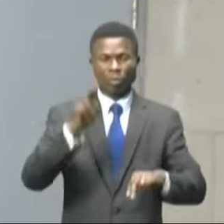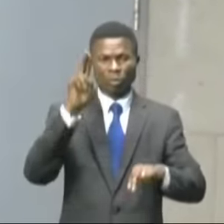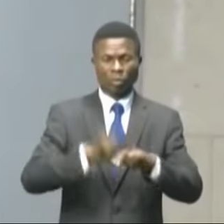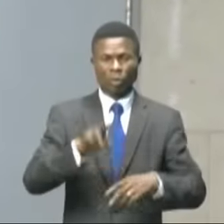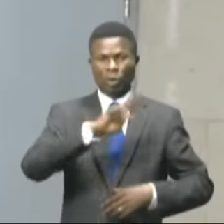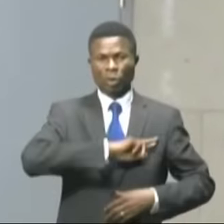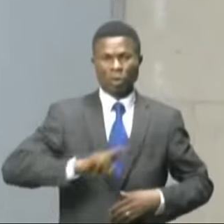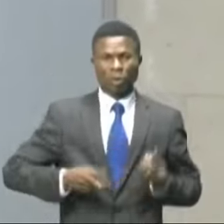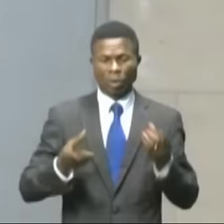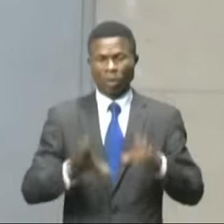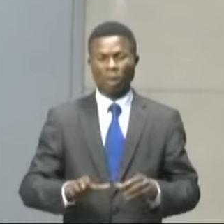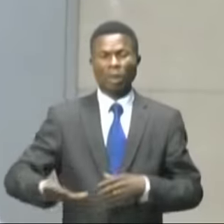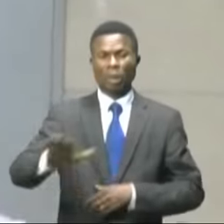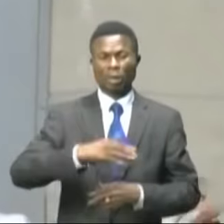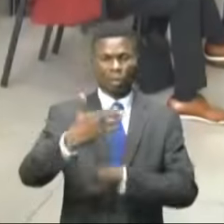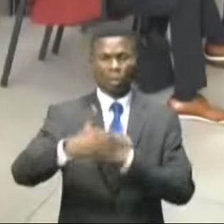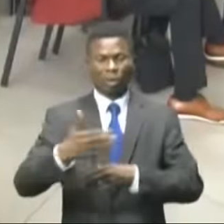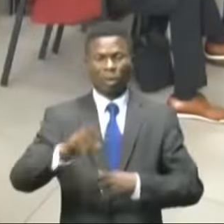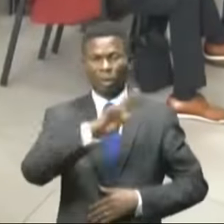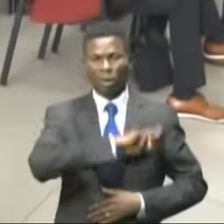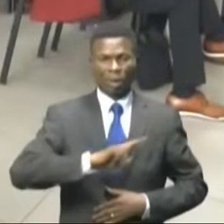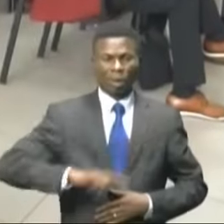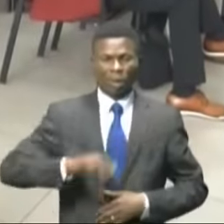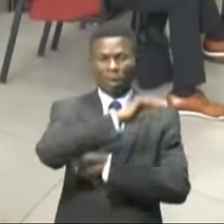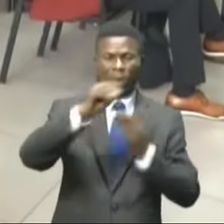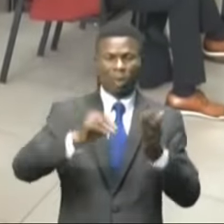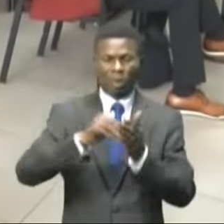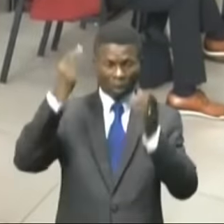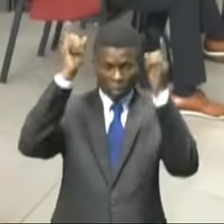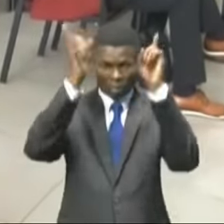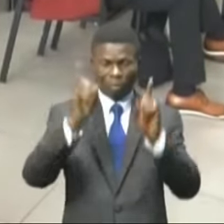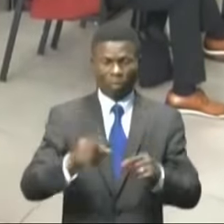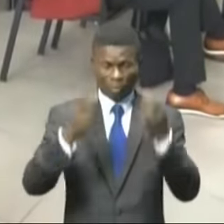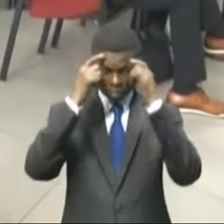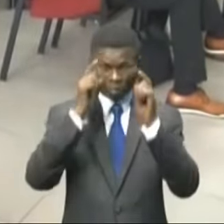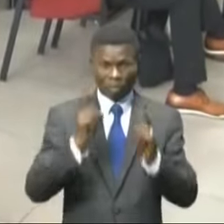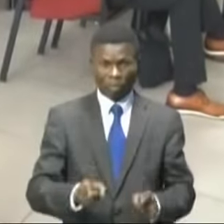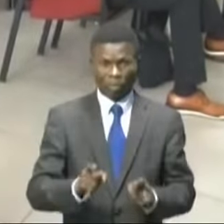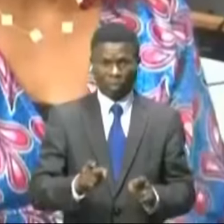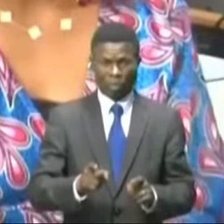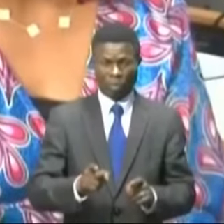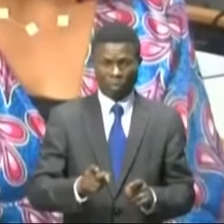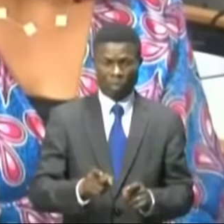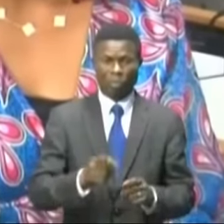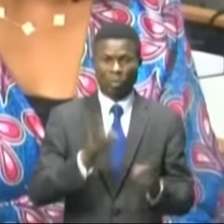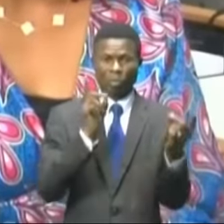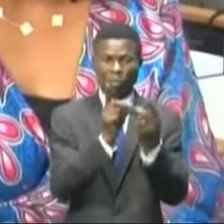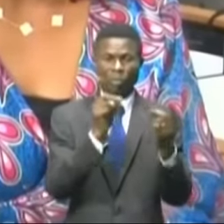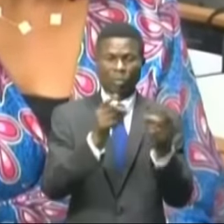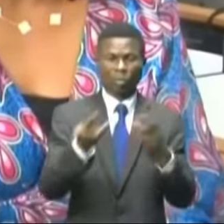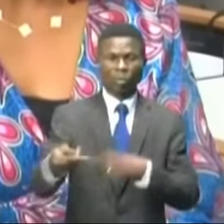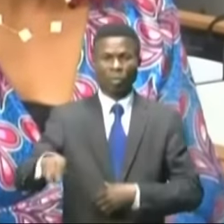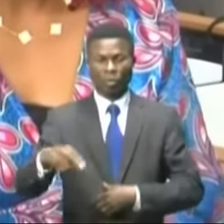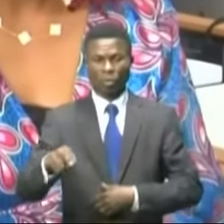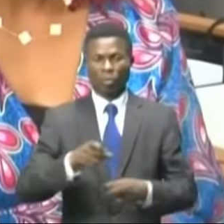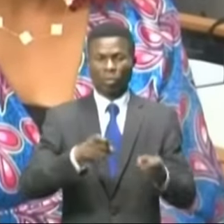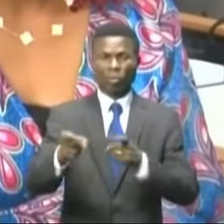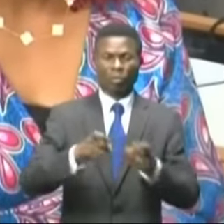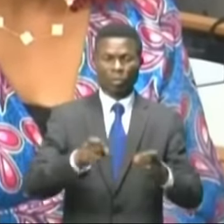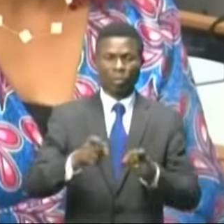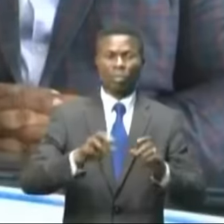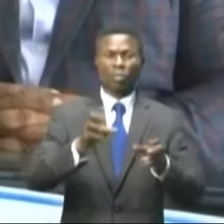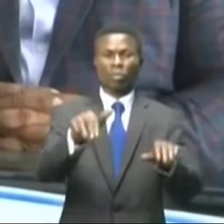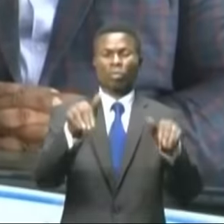Congo. Les pays voisins de la République centrafricaine ont décidé de faire une approche régionale dans la gestion des